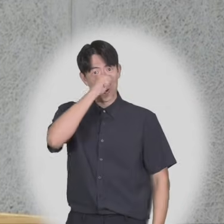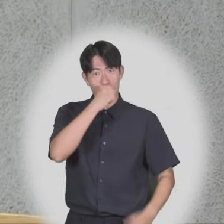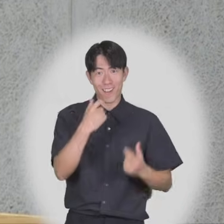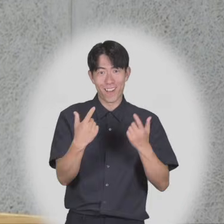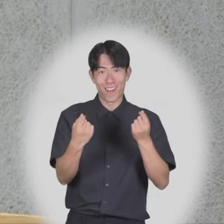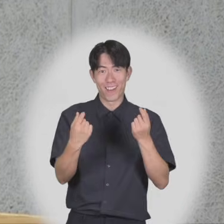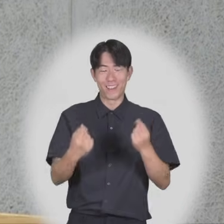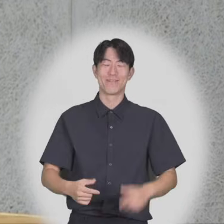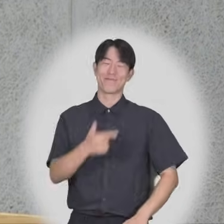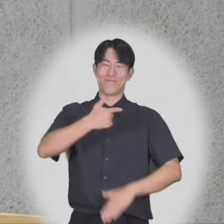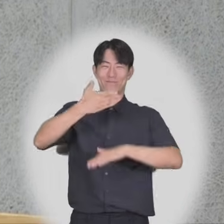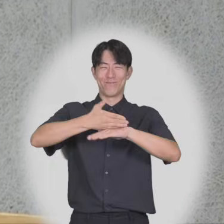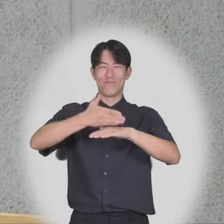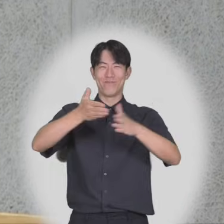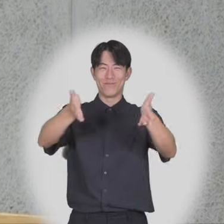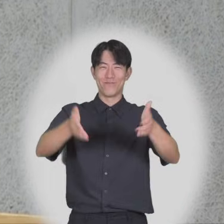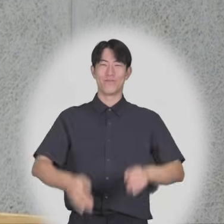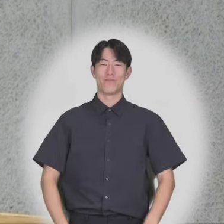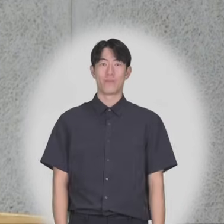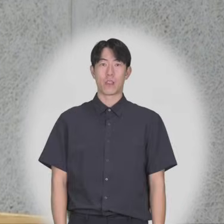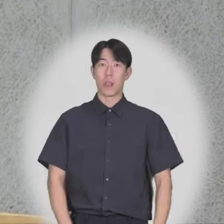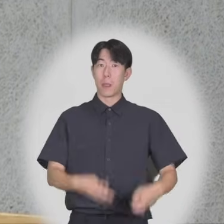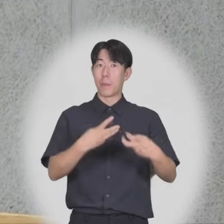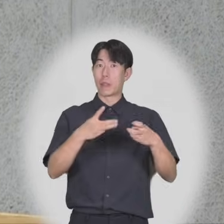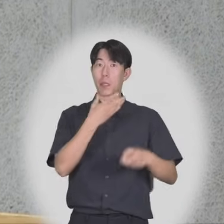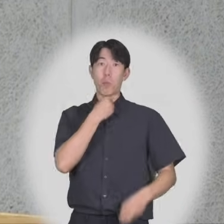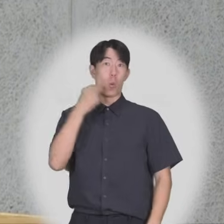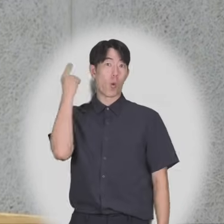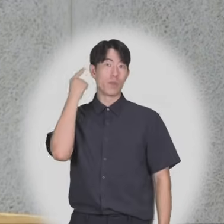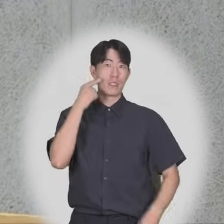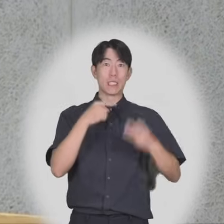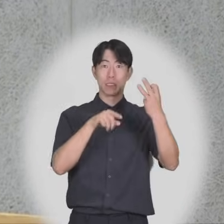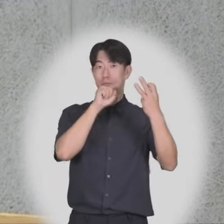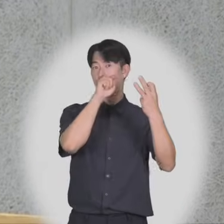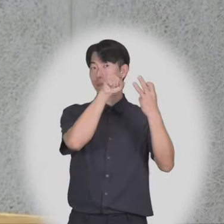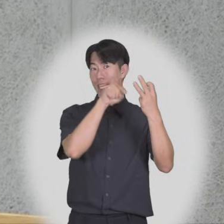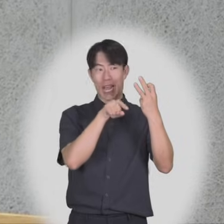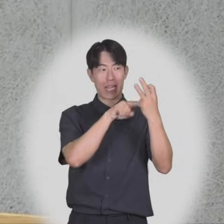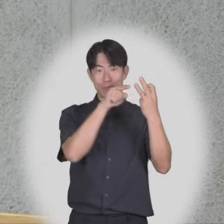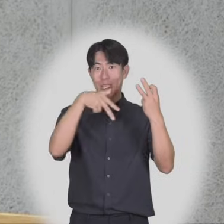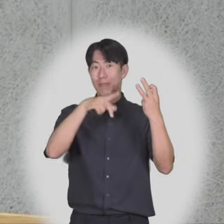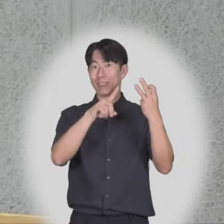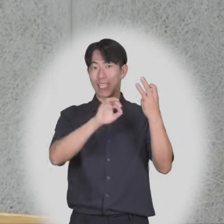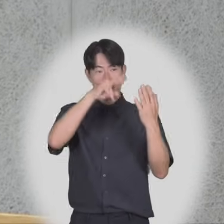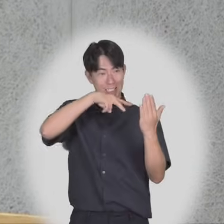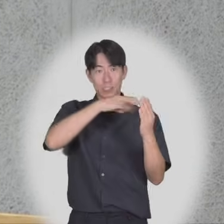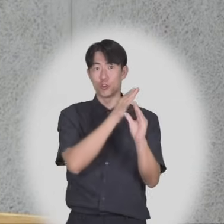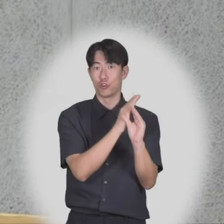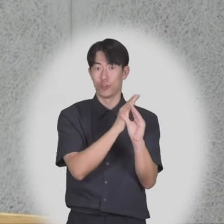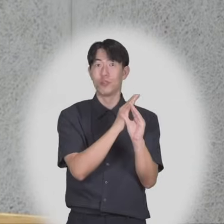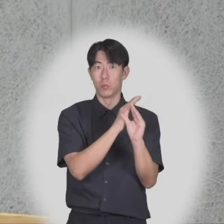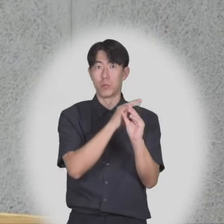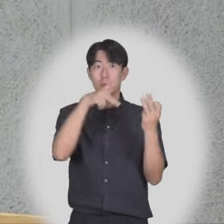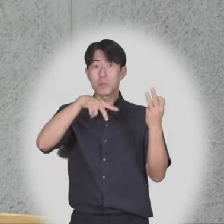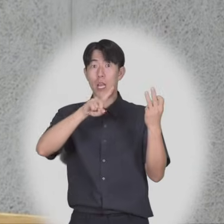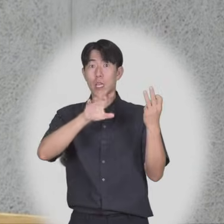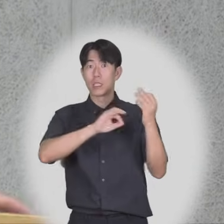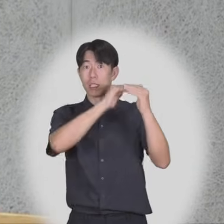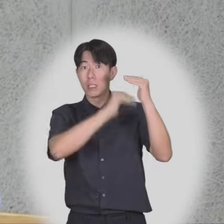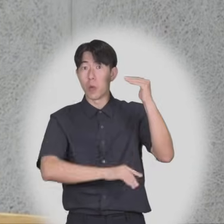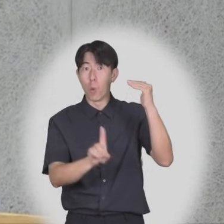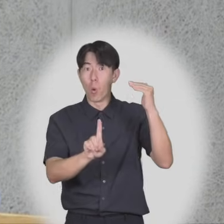유익하셨습니까? 예, 대단히 감사합니다. 마태복음 오늘 13장에 도착을 했는데요. 이